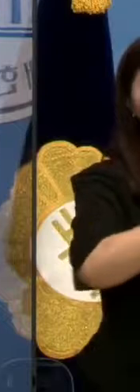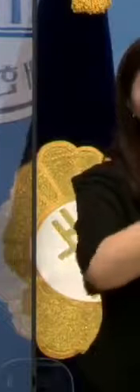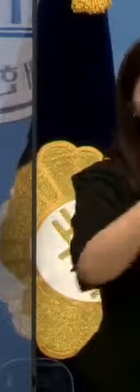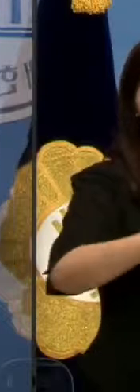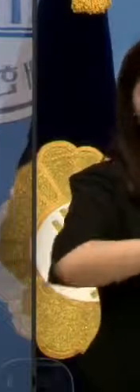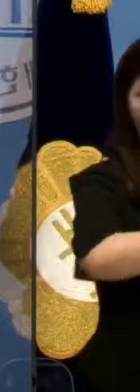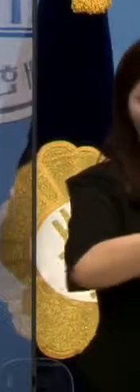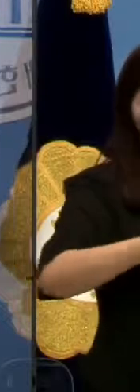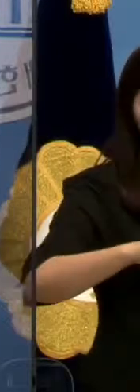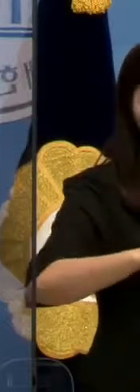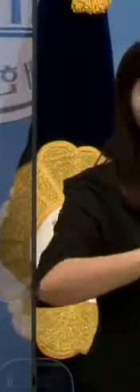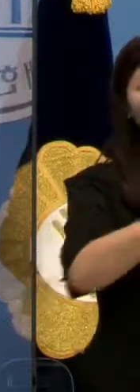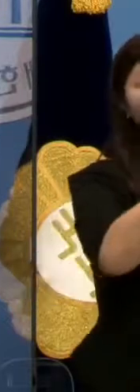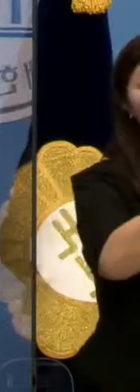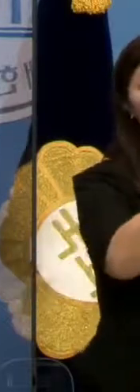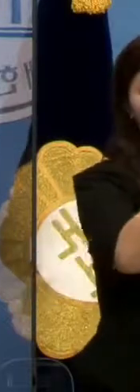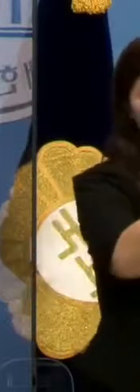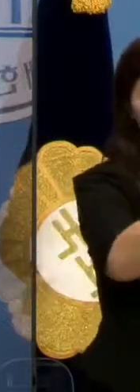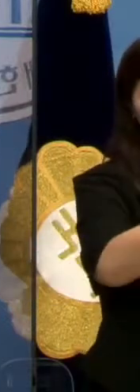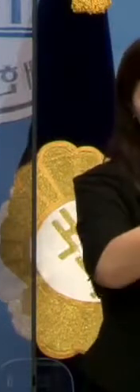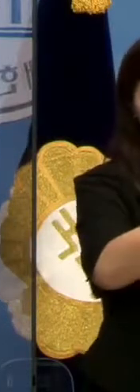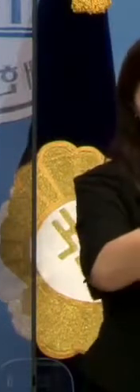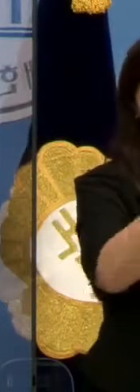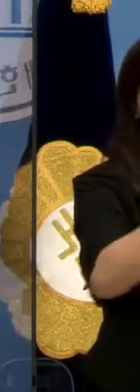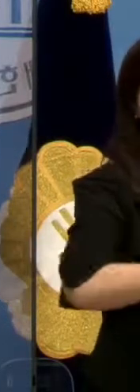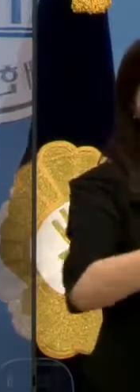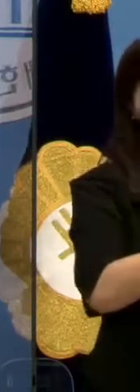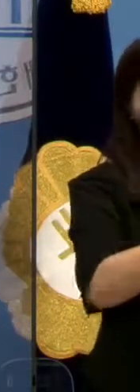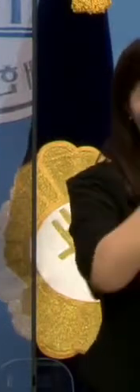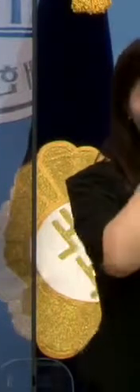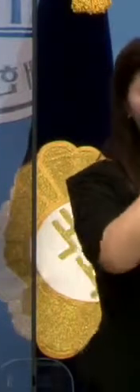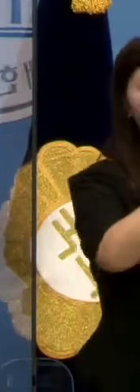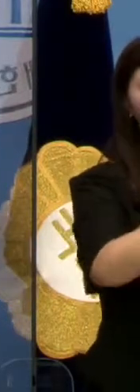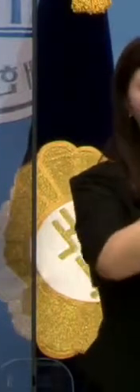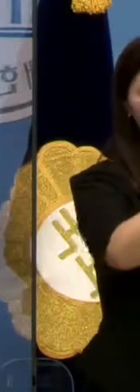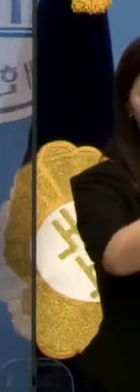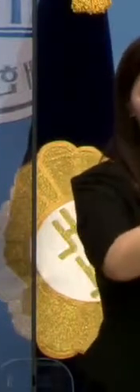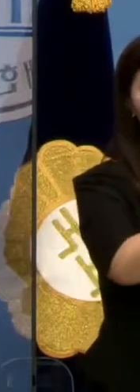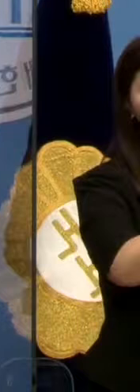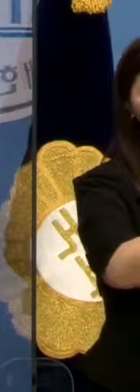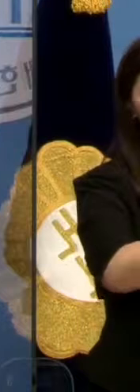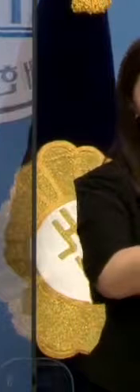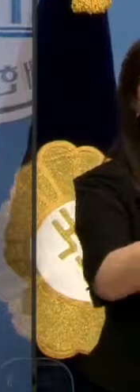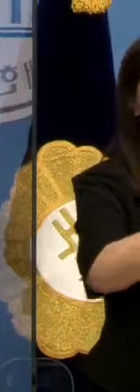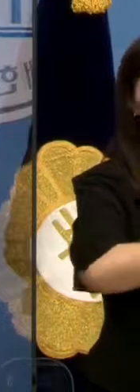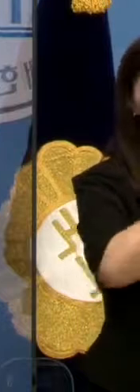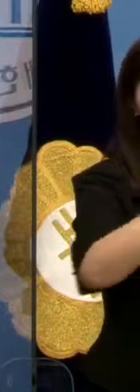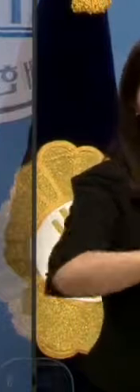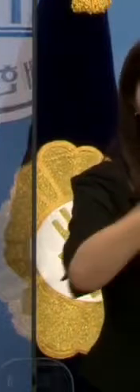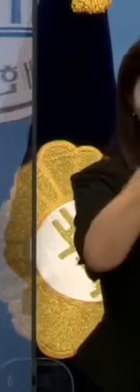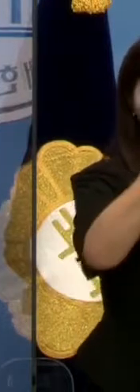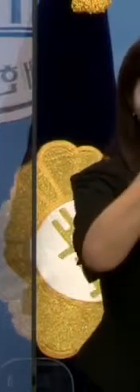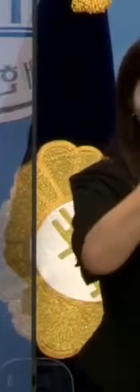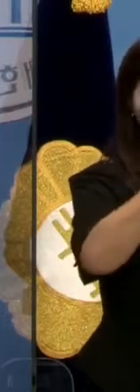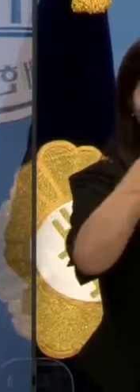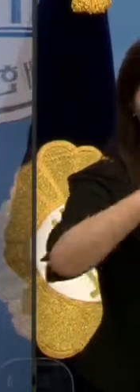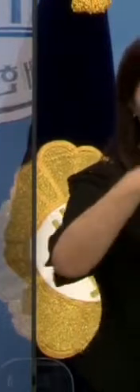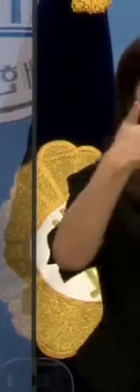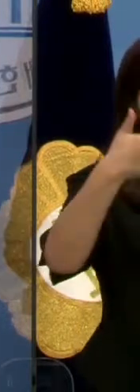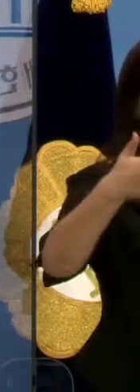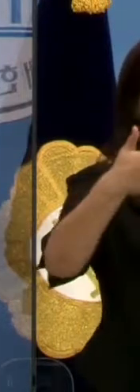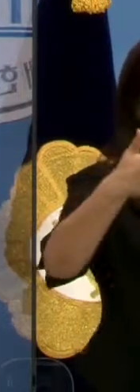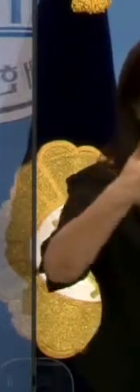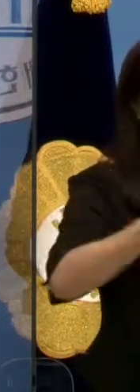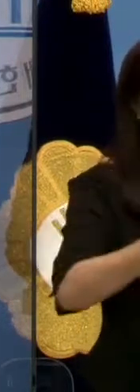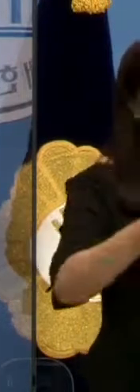가구 61.8평방미터, 공급 면적 약 24평, 4인 가구 76.6평방미터,